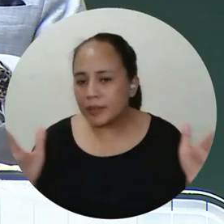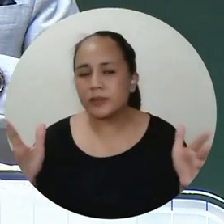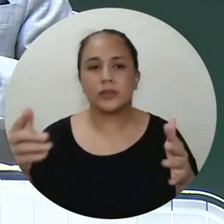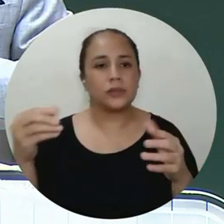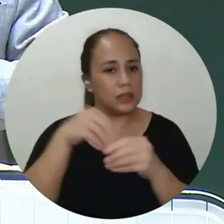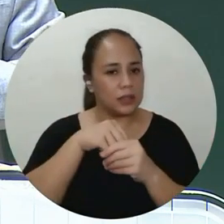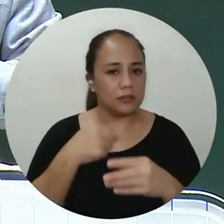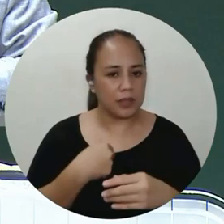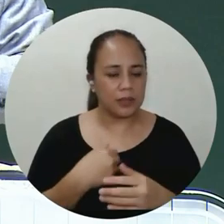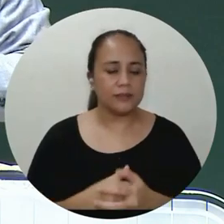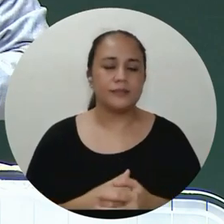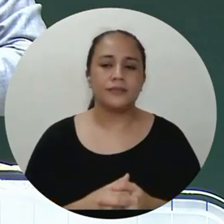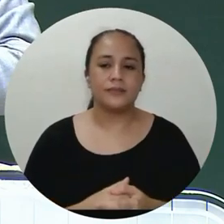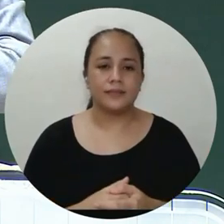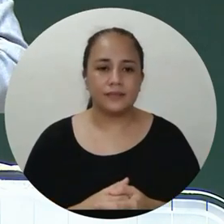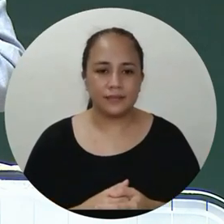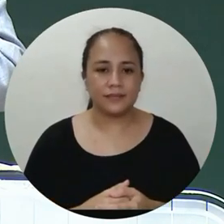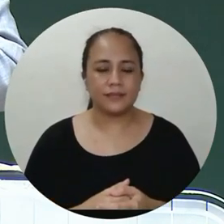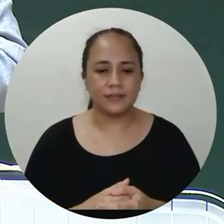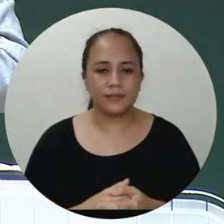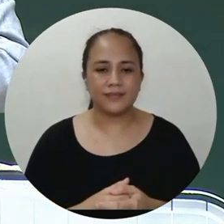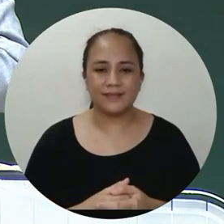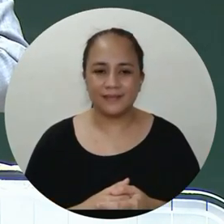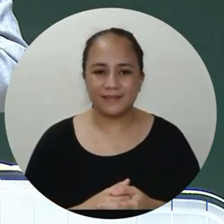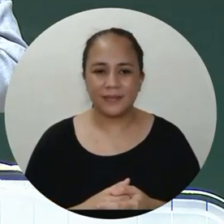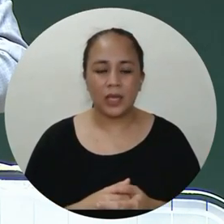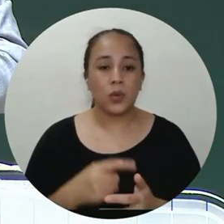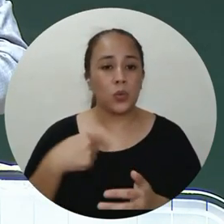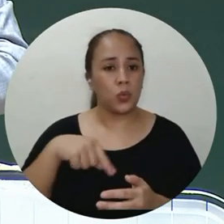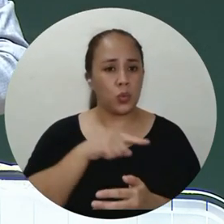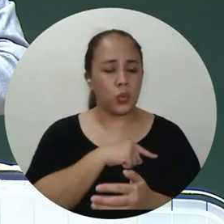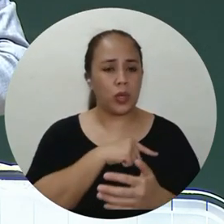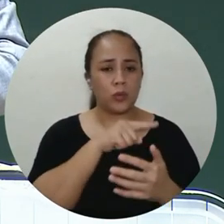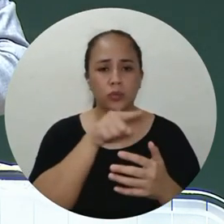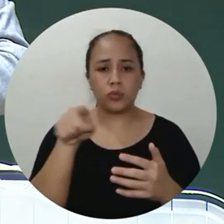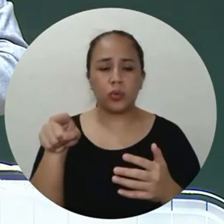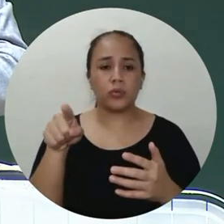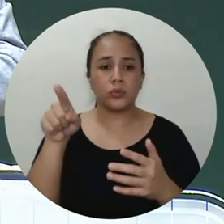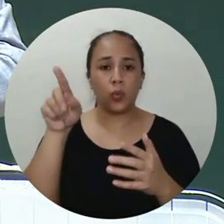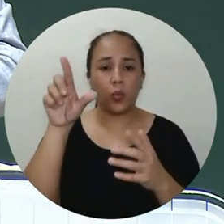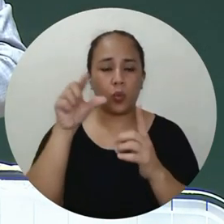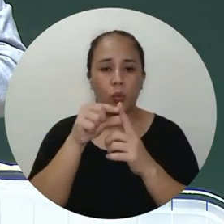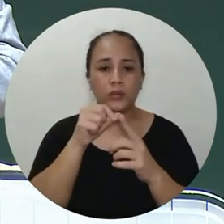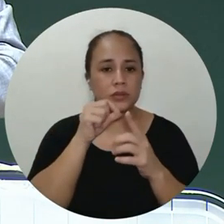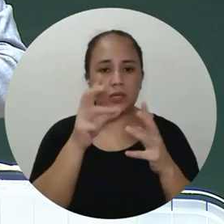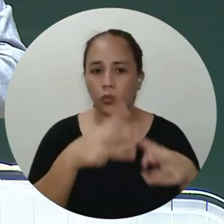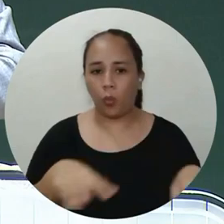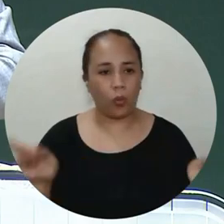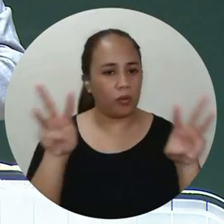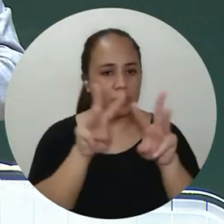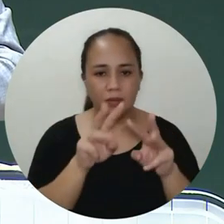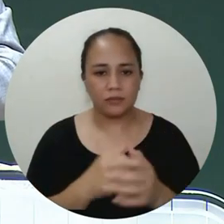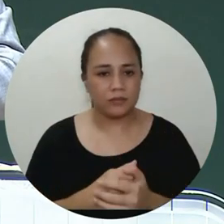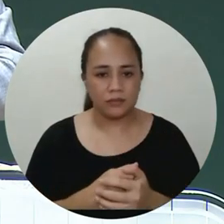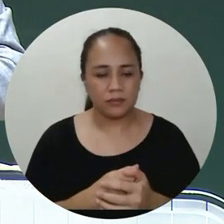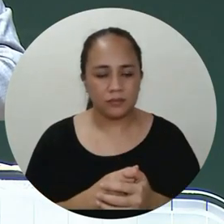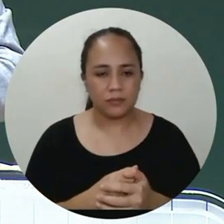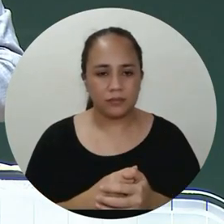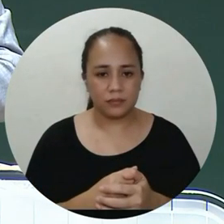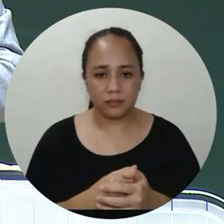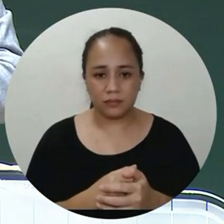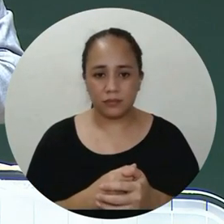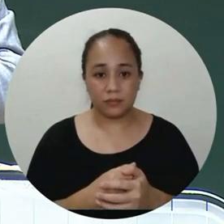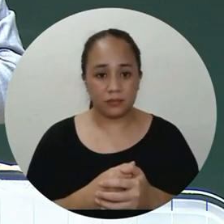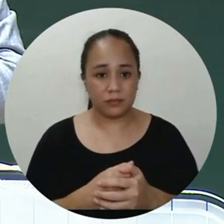people call us? 세상이 감당치 못할 자들이라. We are those whom the world is not worthy of. 예수를 시시하게 종교형으로 믿으니까